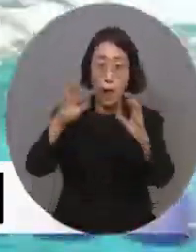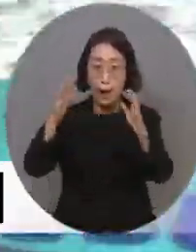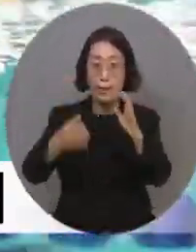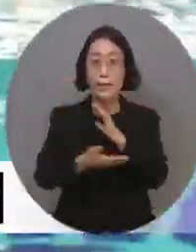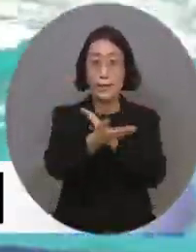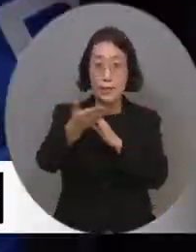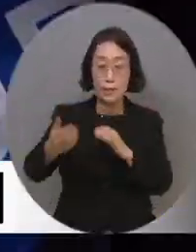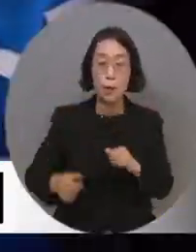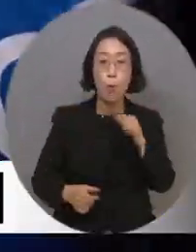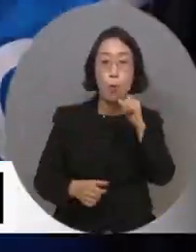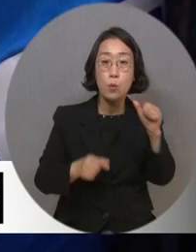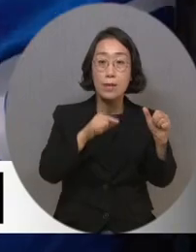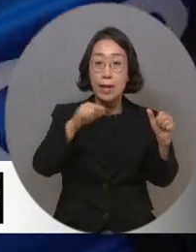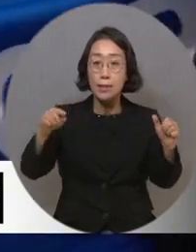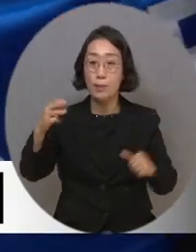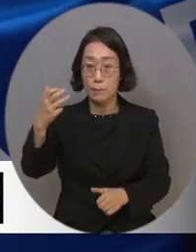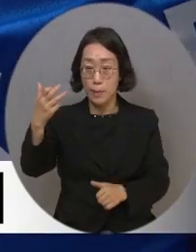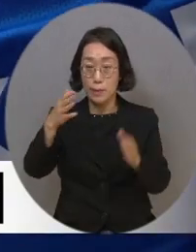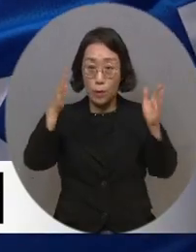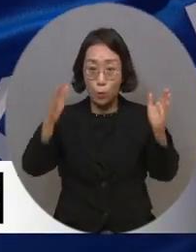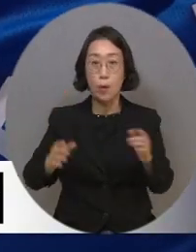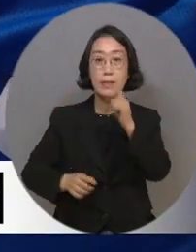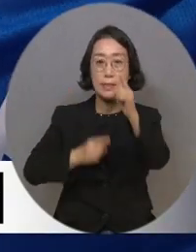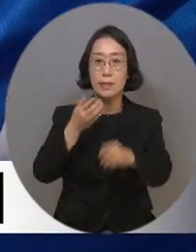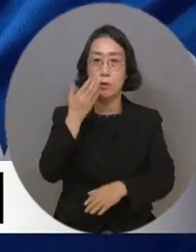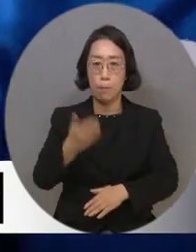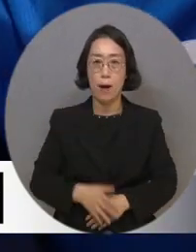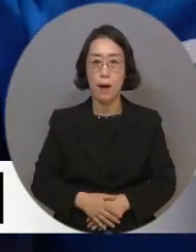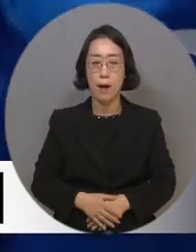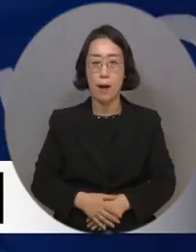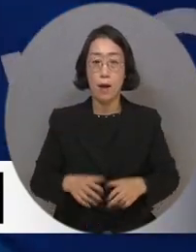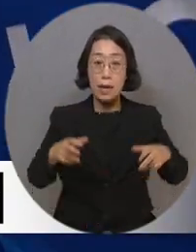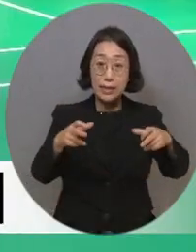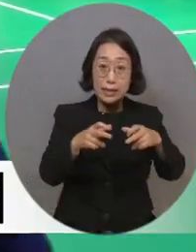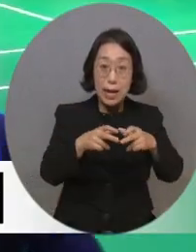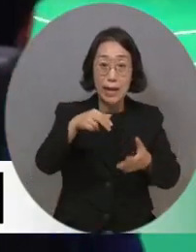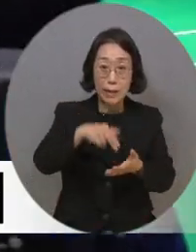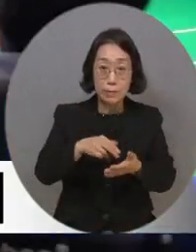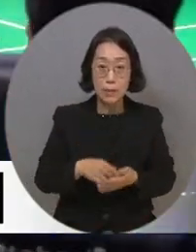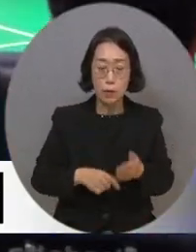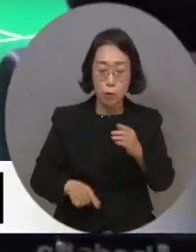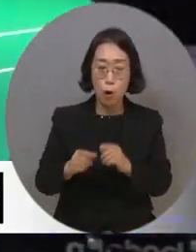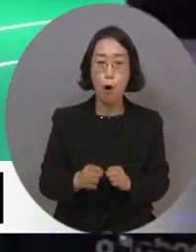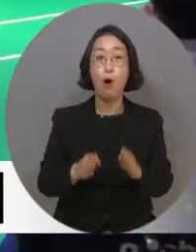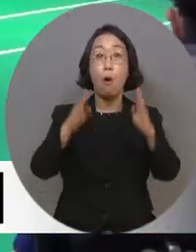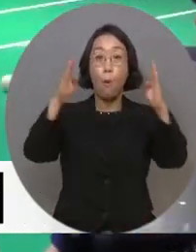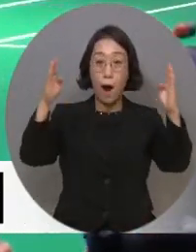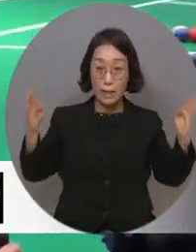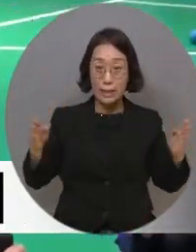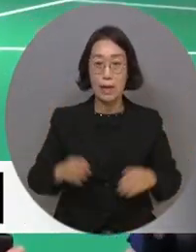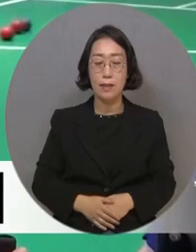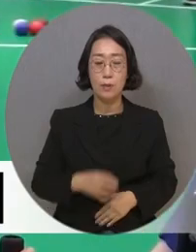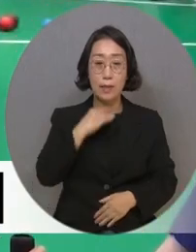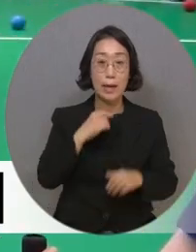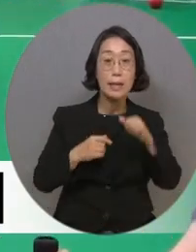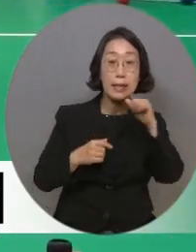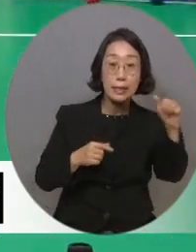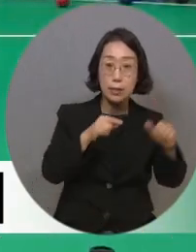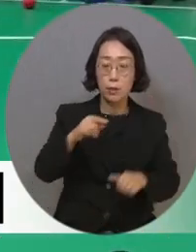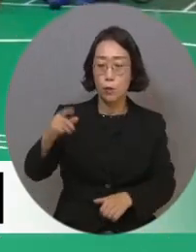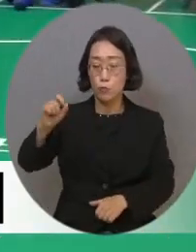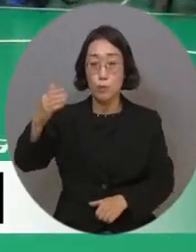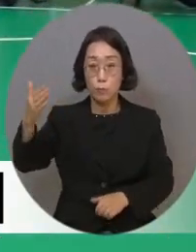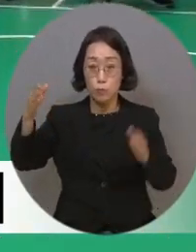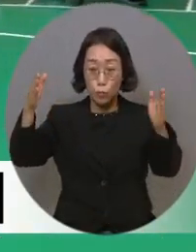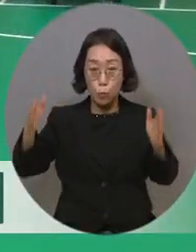5세에서 18세라는 신청할 수 있습니다 장애인의 경우 지원대상 연령을 확대해 5세에서 69세